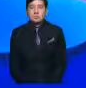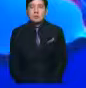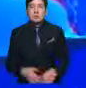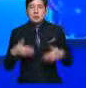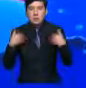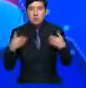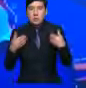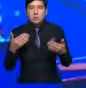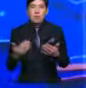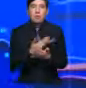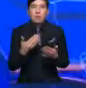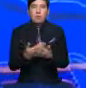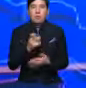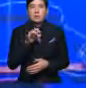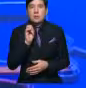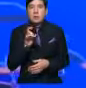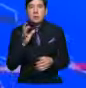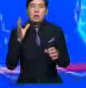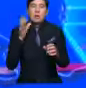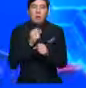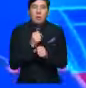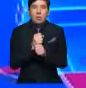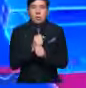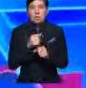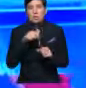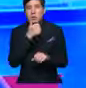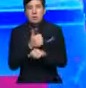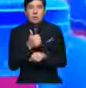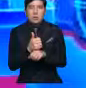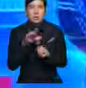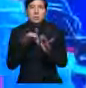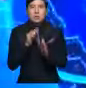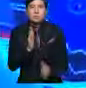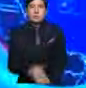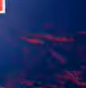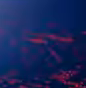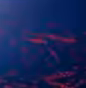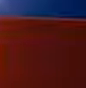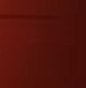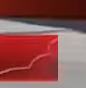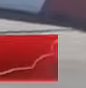Здравствуйте. В эфире новости на телеканале «Астана», в студии Анара Сумбаева. В начале выпуска коротко о главном.